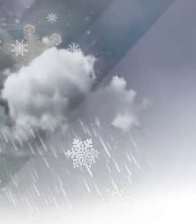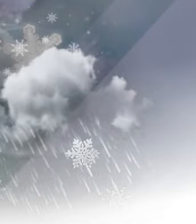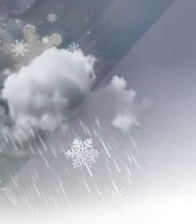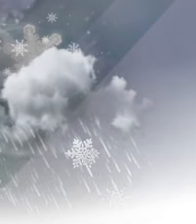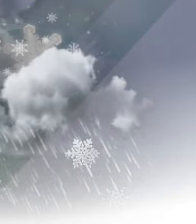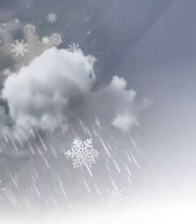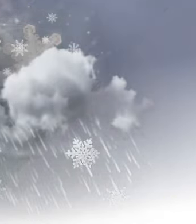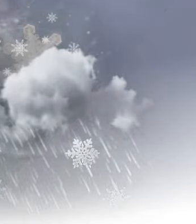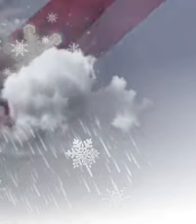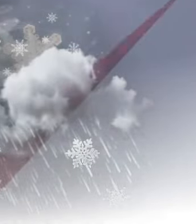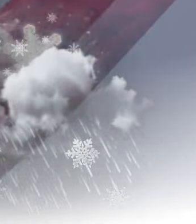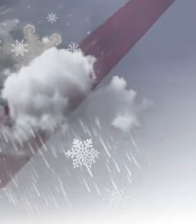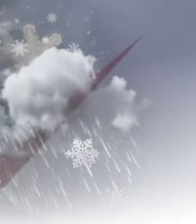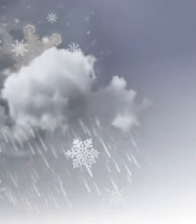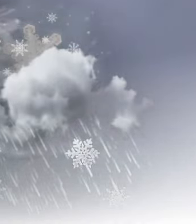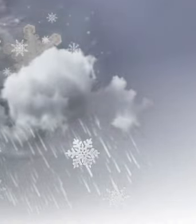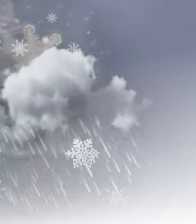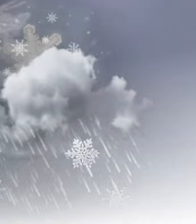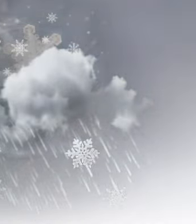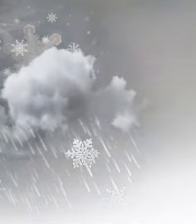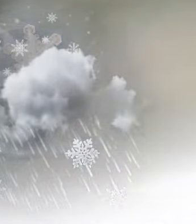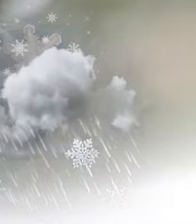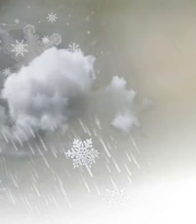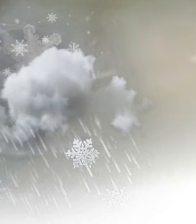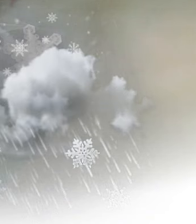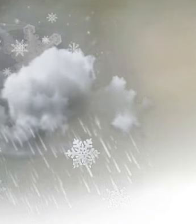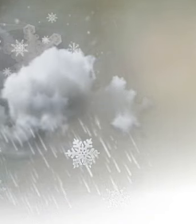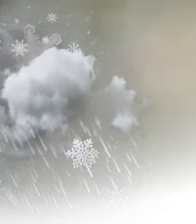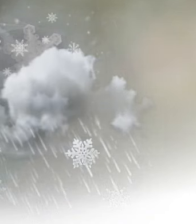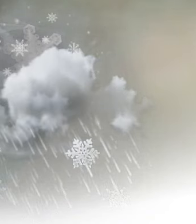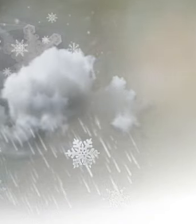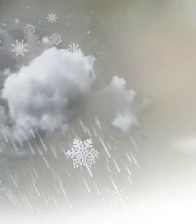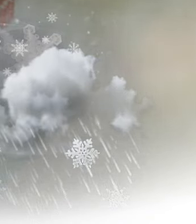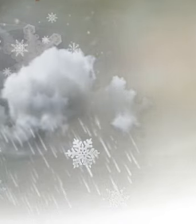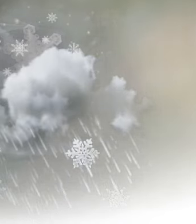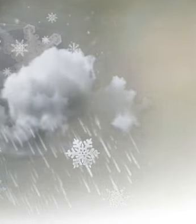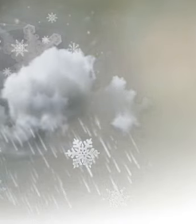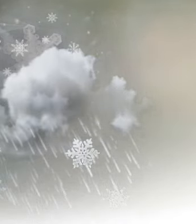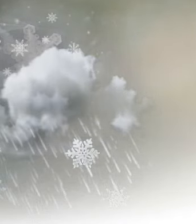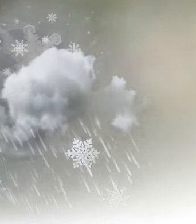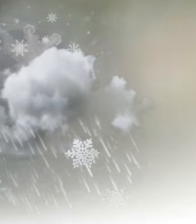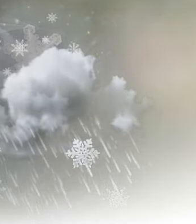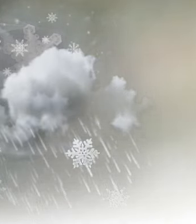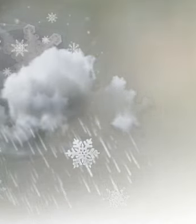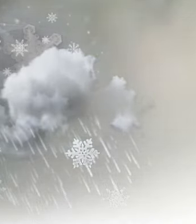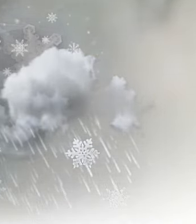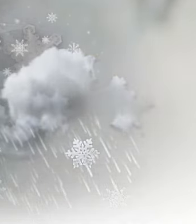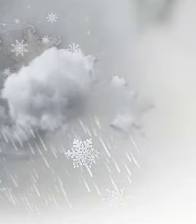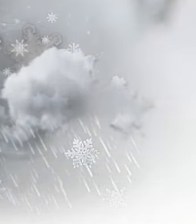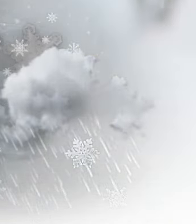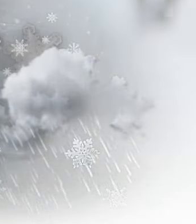і снег. Храніцца і слупук термометра пакажа, каля 1 градуса тяпла, днём да плюс 4,